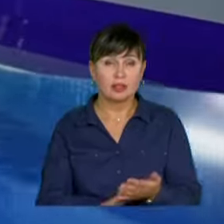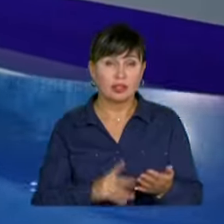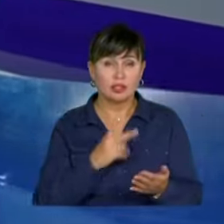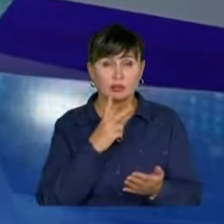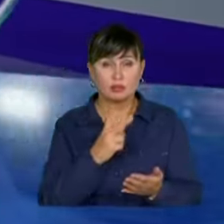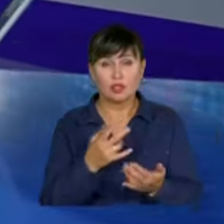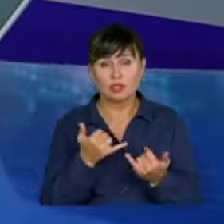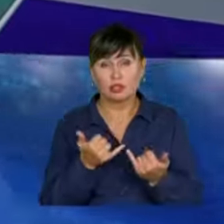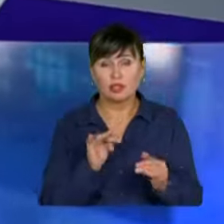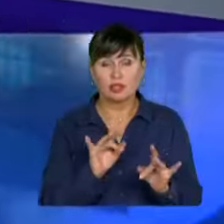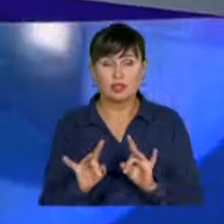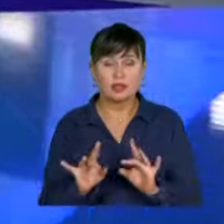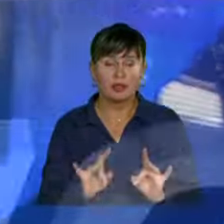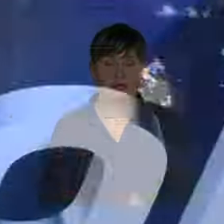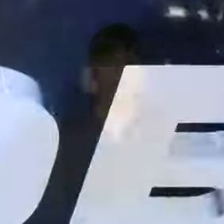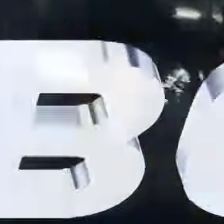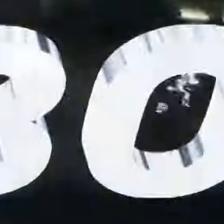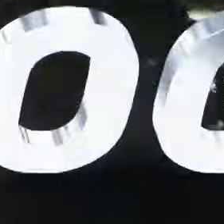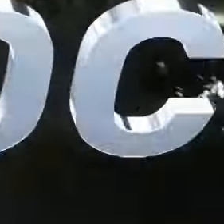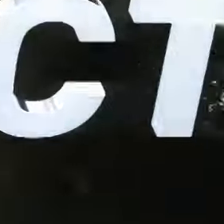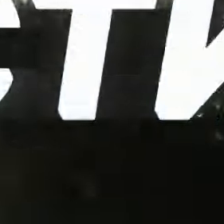вас ждет во второй части выпуска.